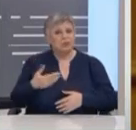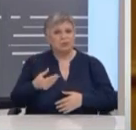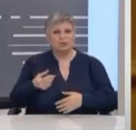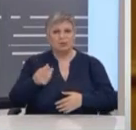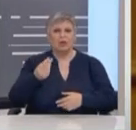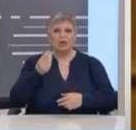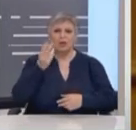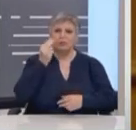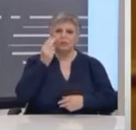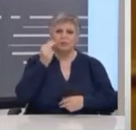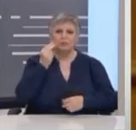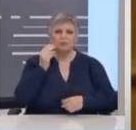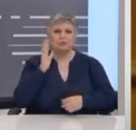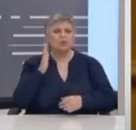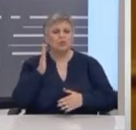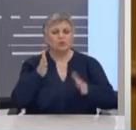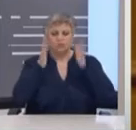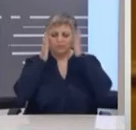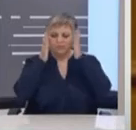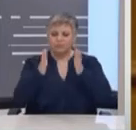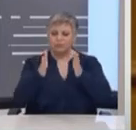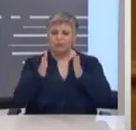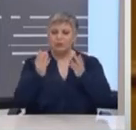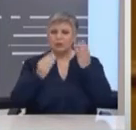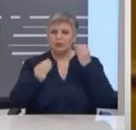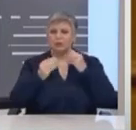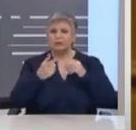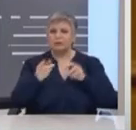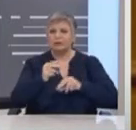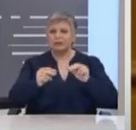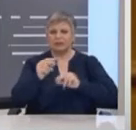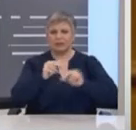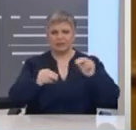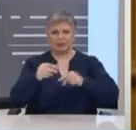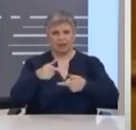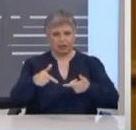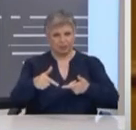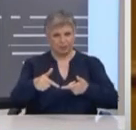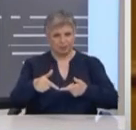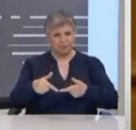όχι απλά κάποιες ατάκες, θα διαπιστώσουν ότι πάνω